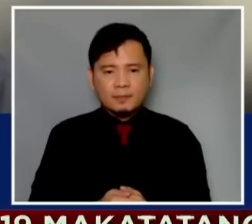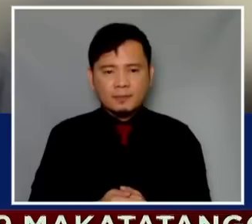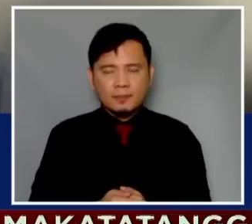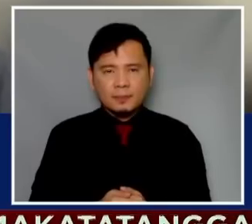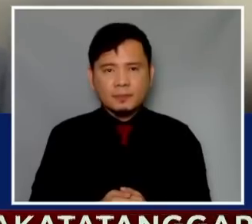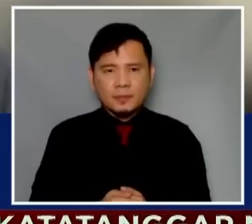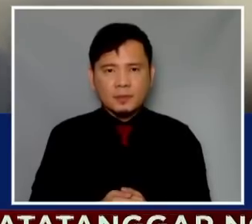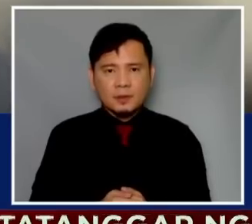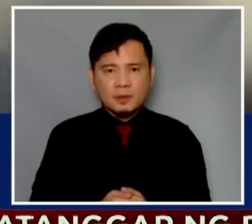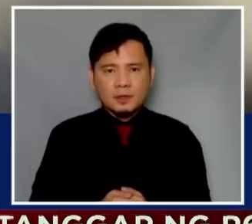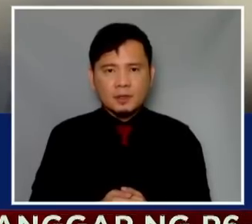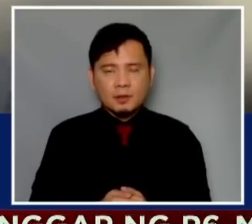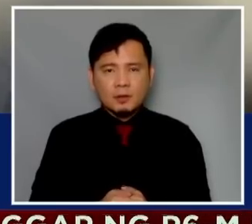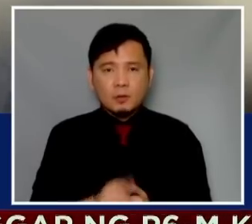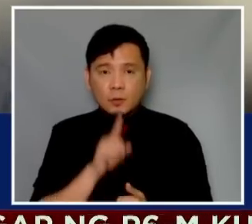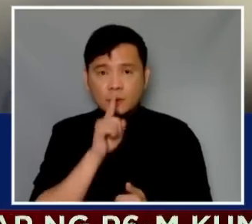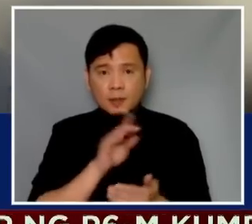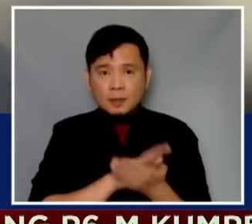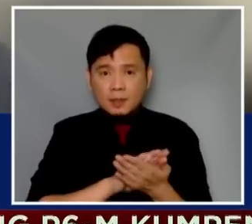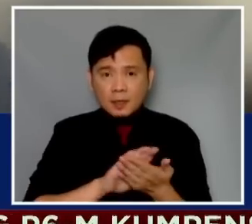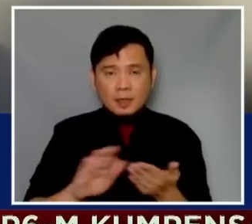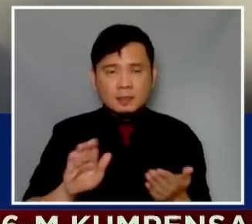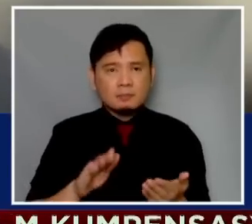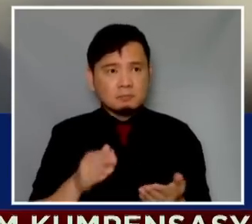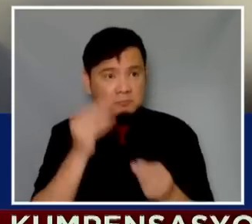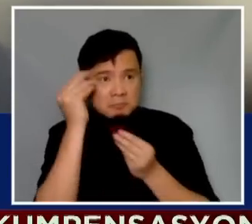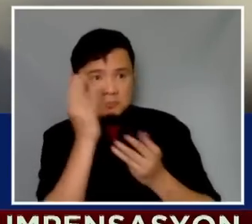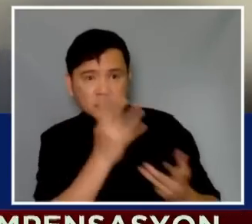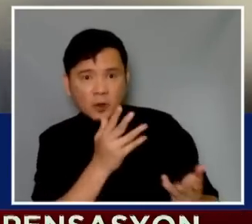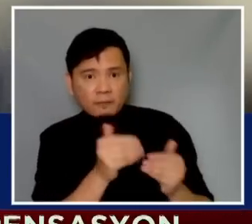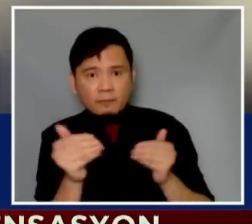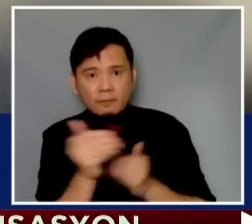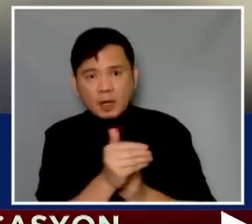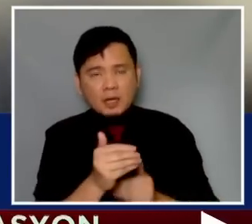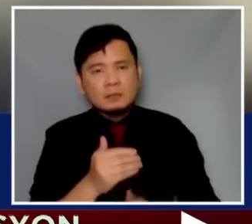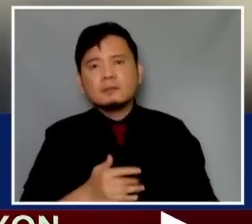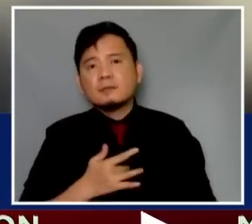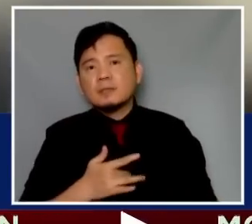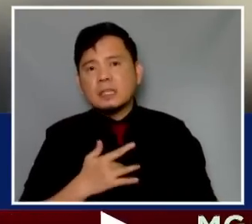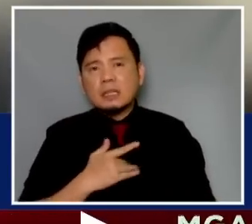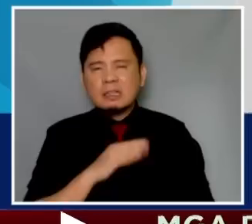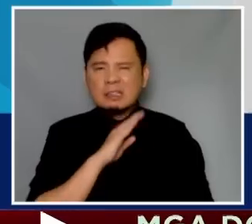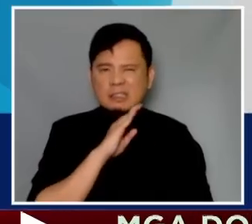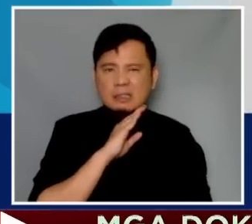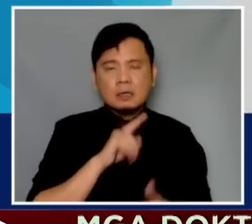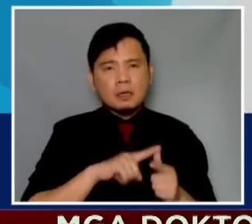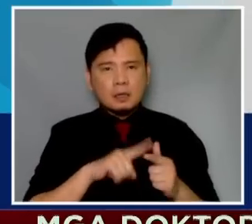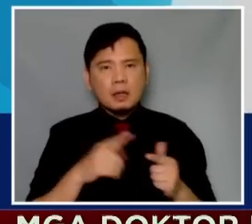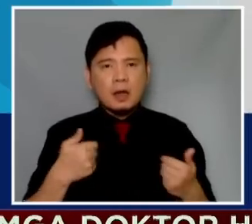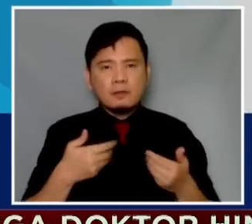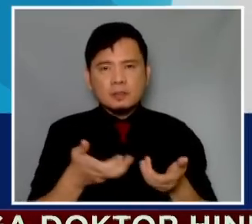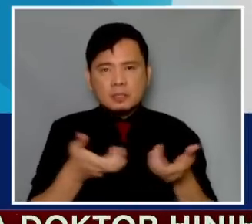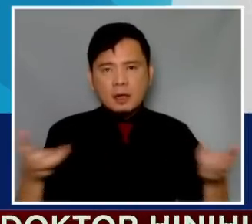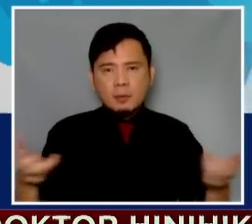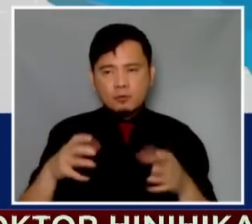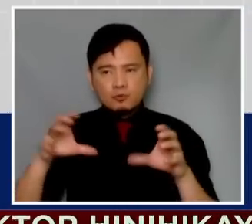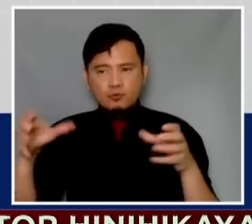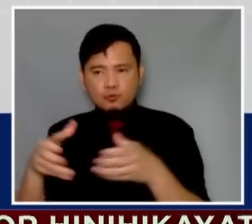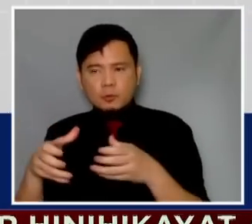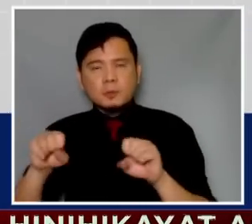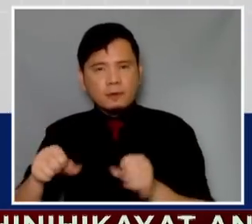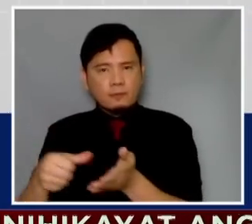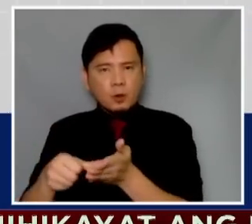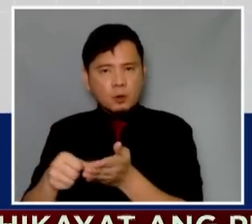temperatura, eh maganda masabi nyo na po yung mga nararamdaman dahil meron naman po tayong isolation polling precinct. Kung may nararamdaman o